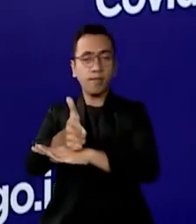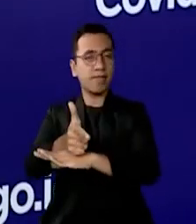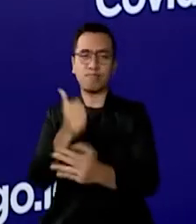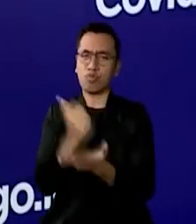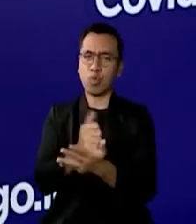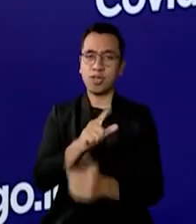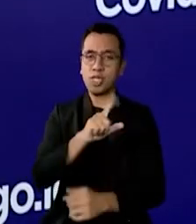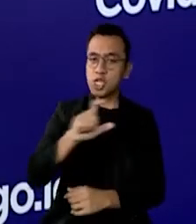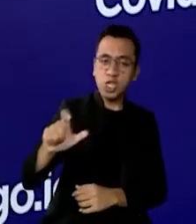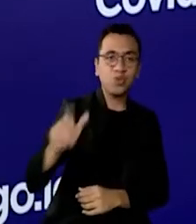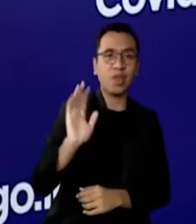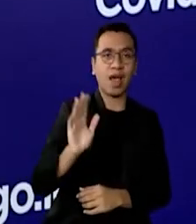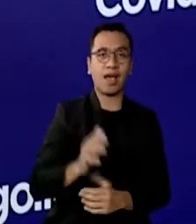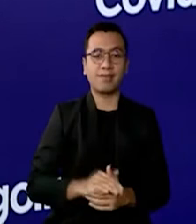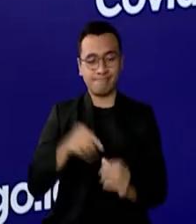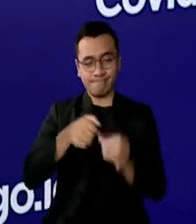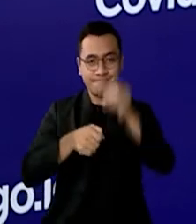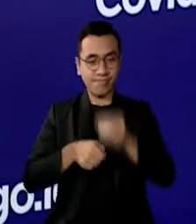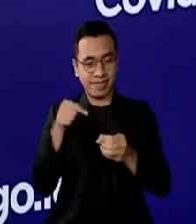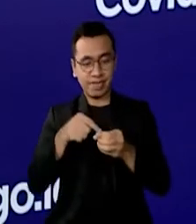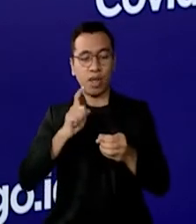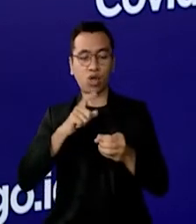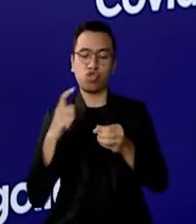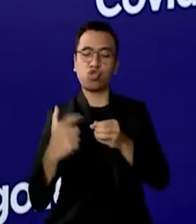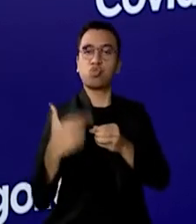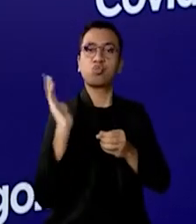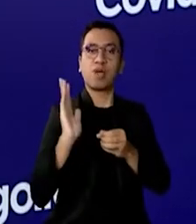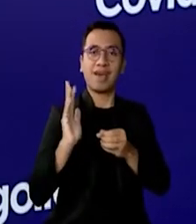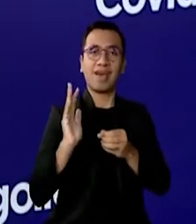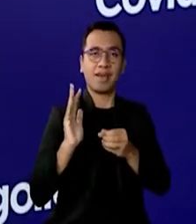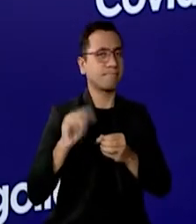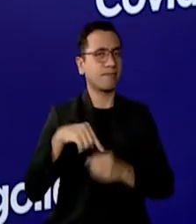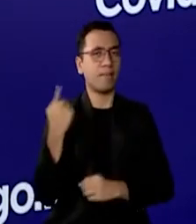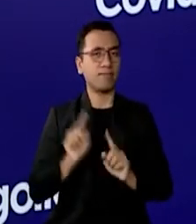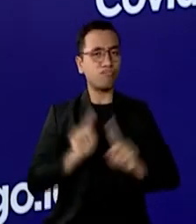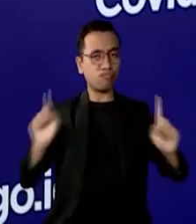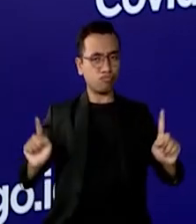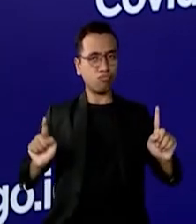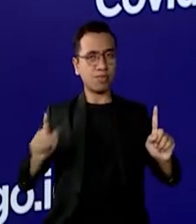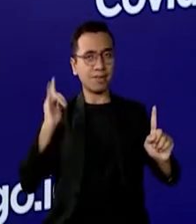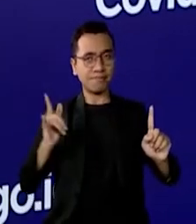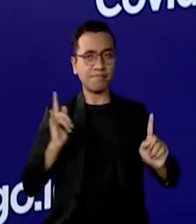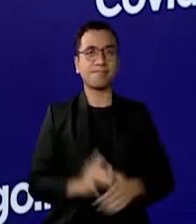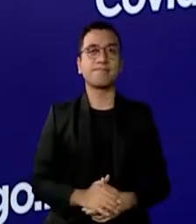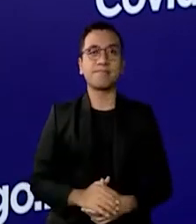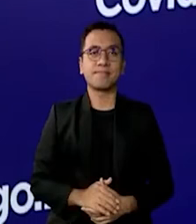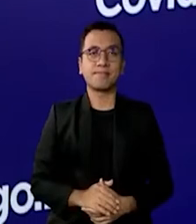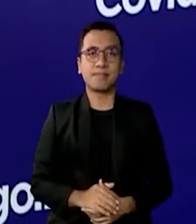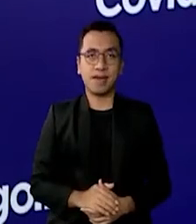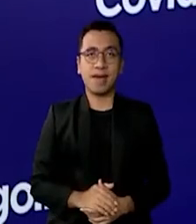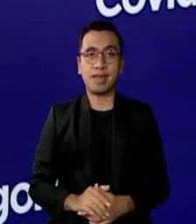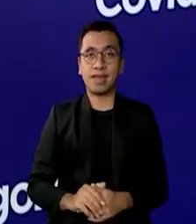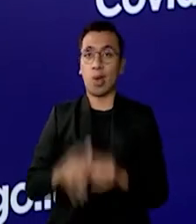microphone kami gunakan juga sudah di disinfeksi dan kami pun senantiasa menjaga jarak sosial ini juga memperhatikan